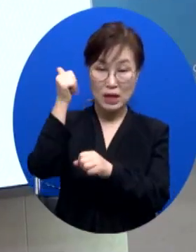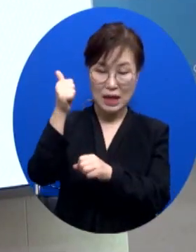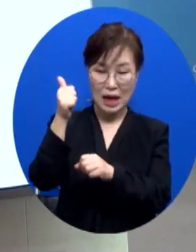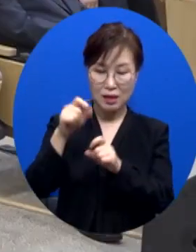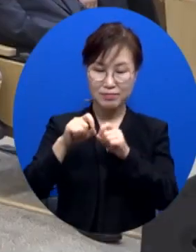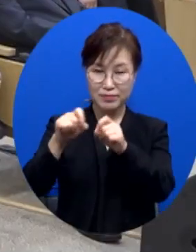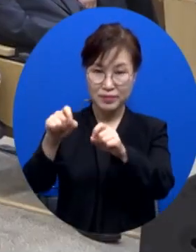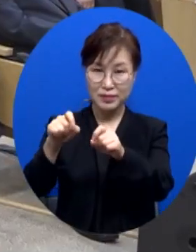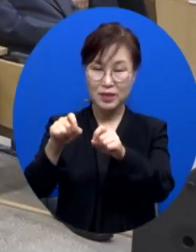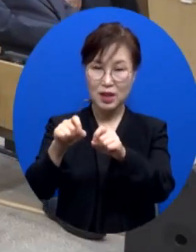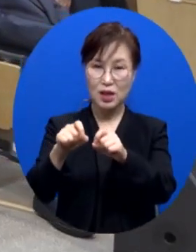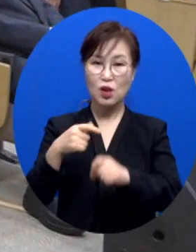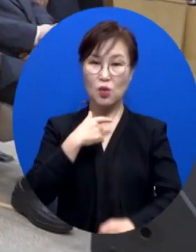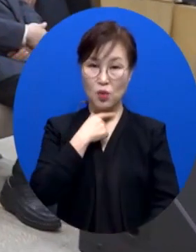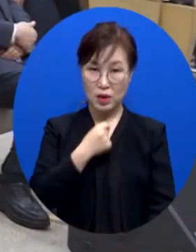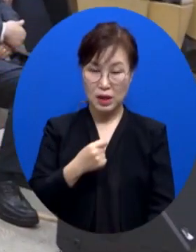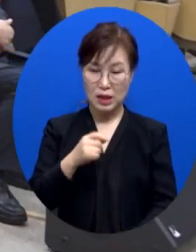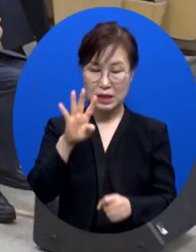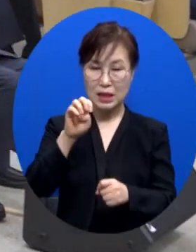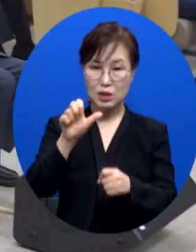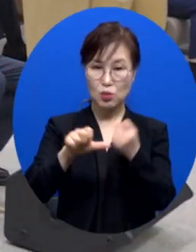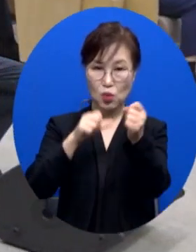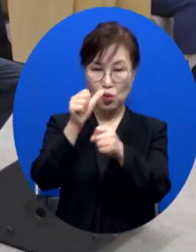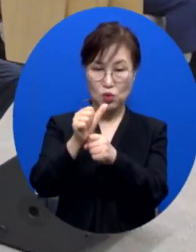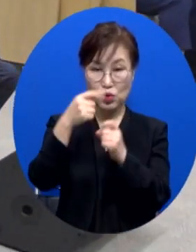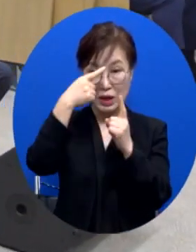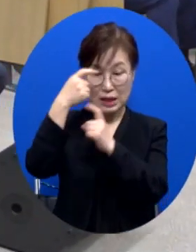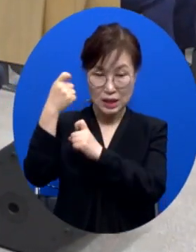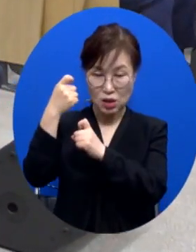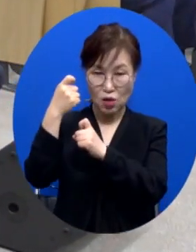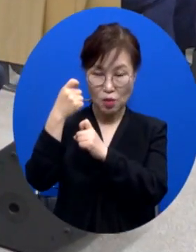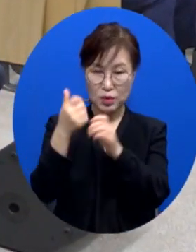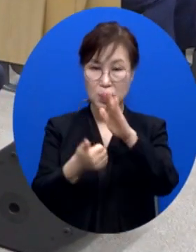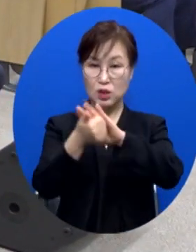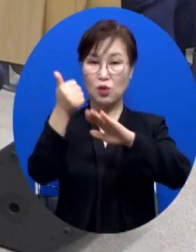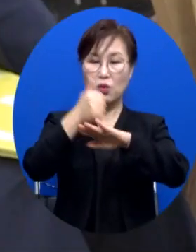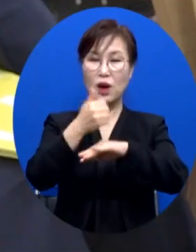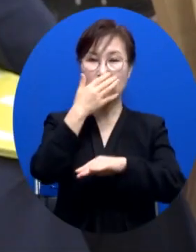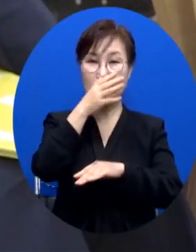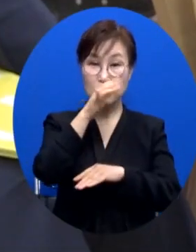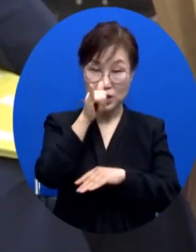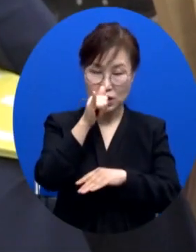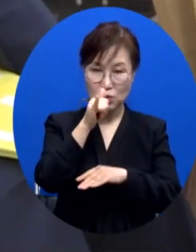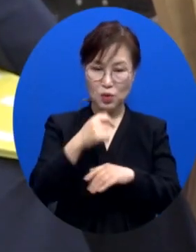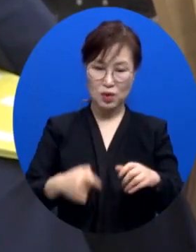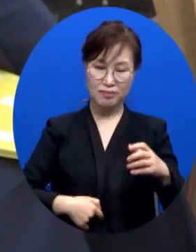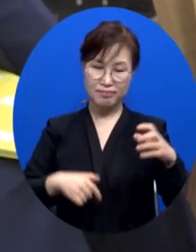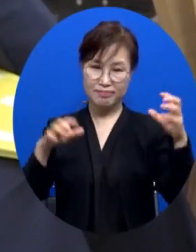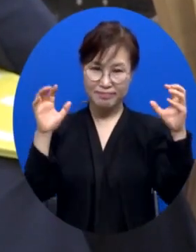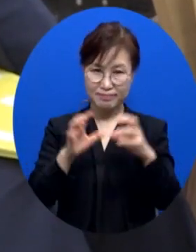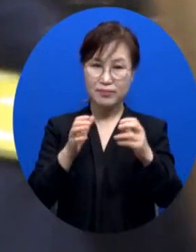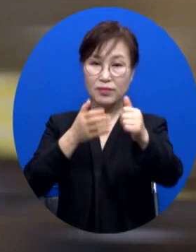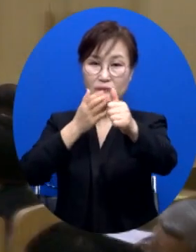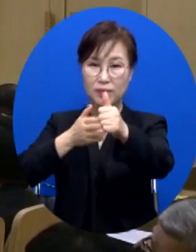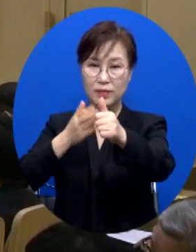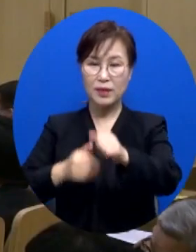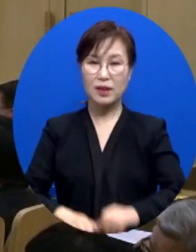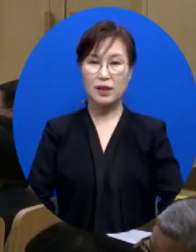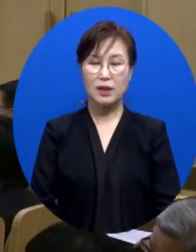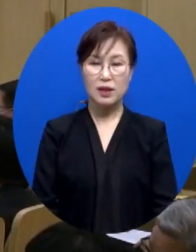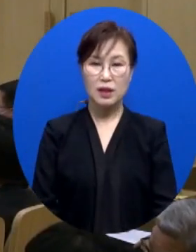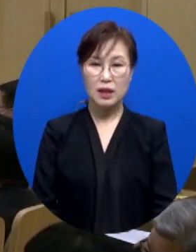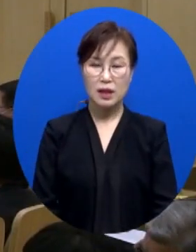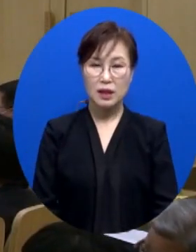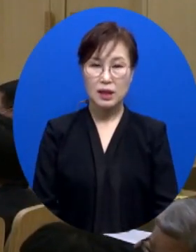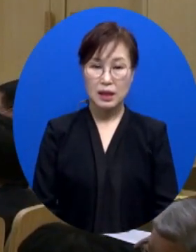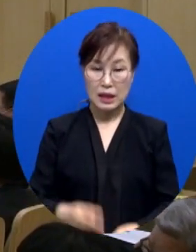요청한다며 총회 설립 45주년 기념사업을 성공적으로 추진할 수 있도록 역량을 모아달라고 당부했습니다. 3년